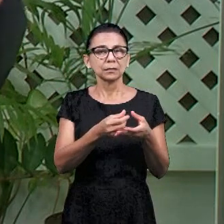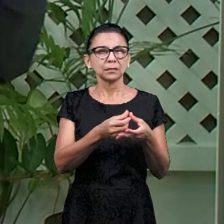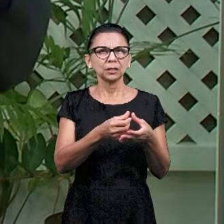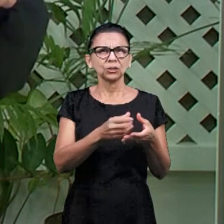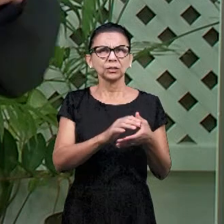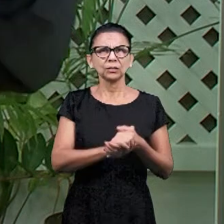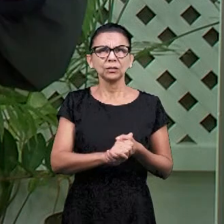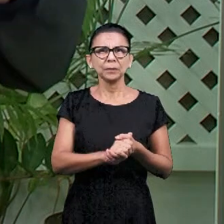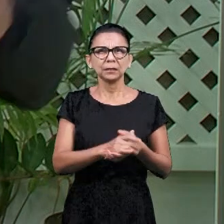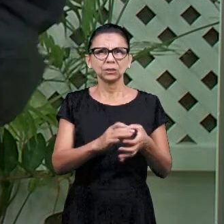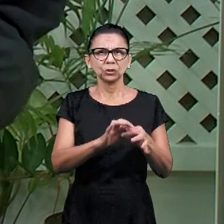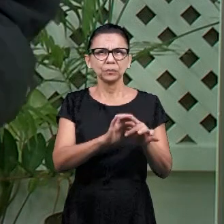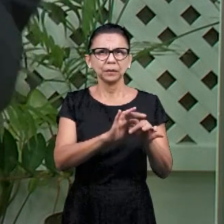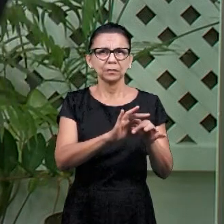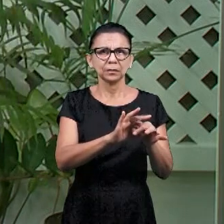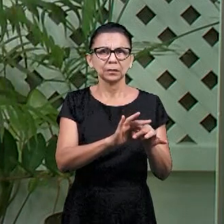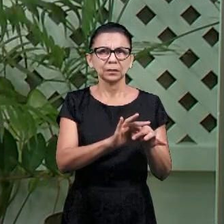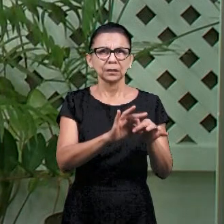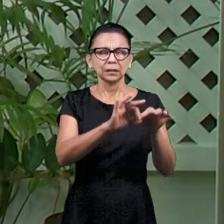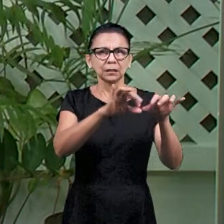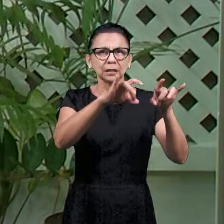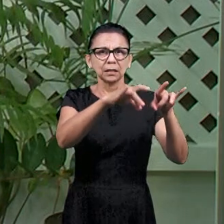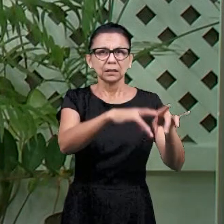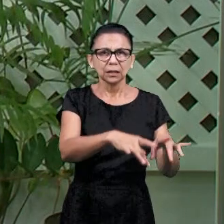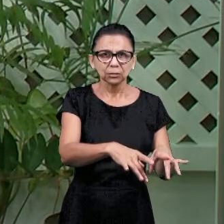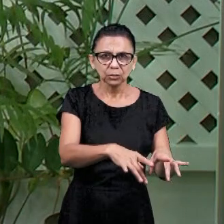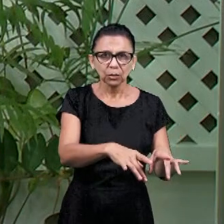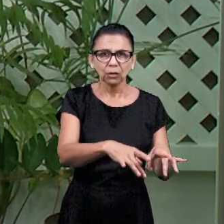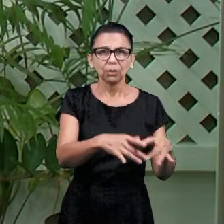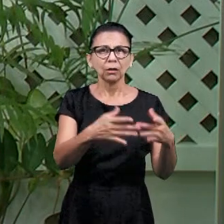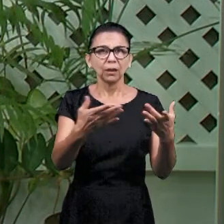passer. Et la dette qu'elle pensait qu'elle avait,